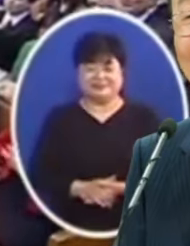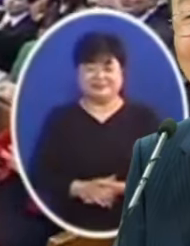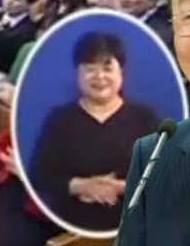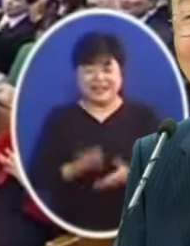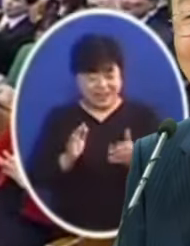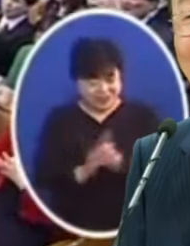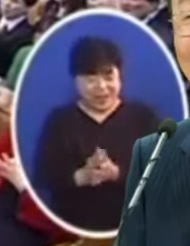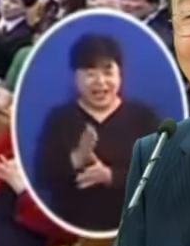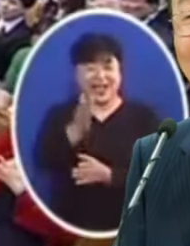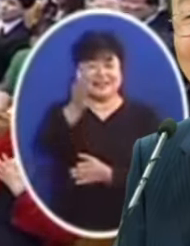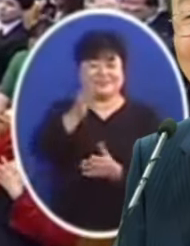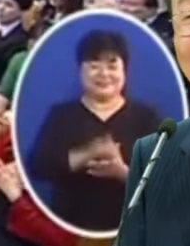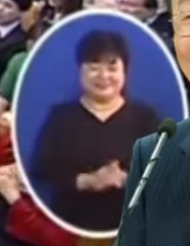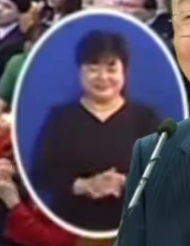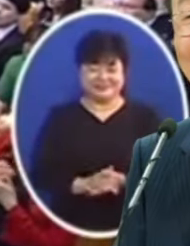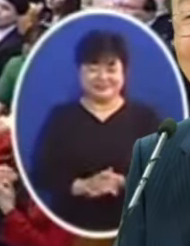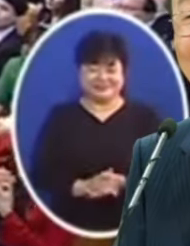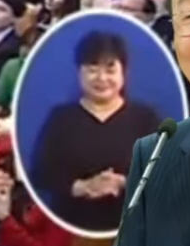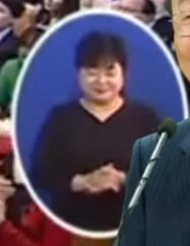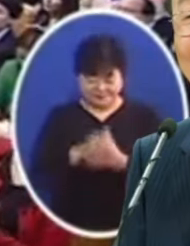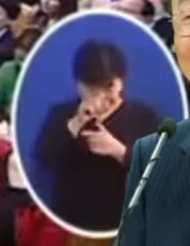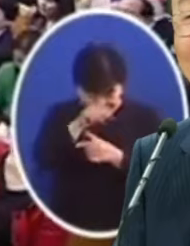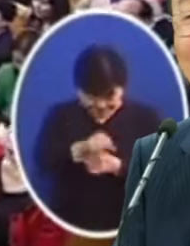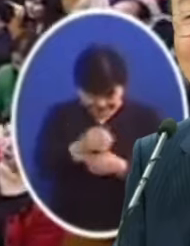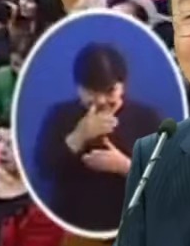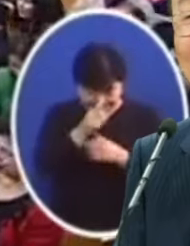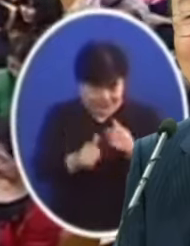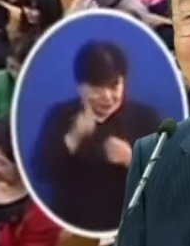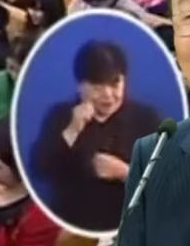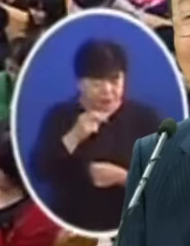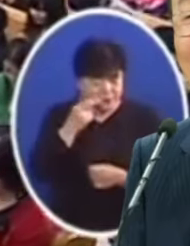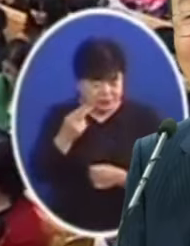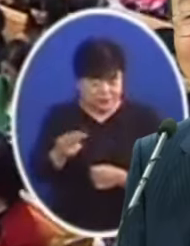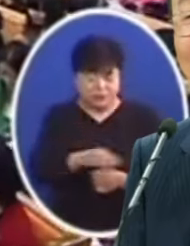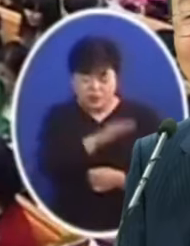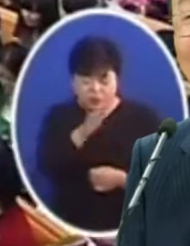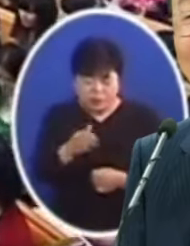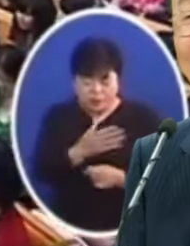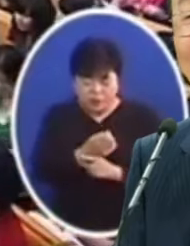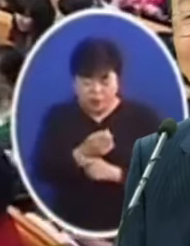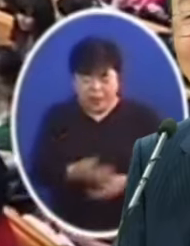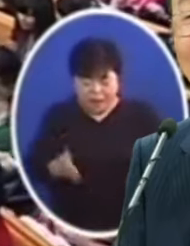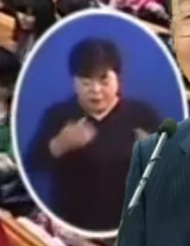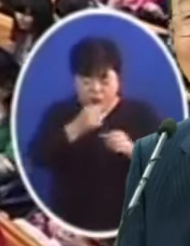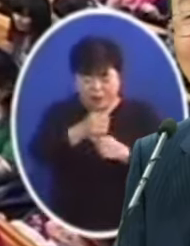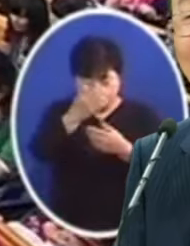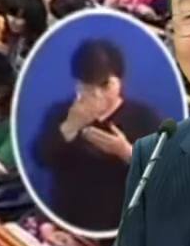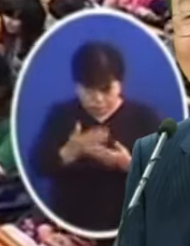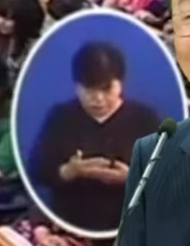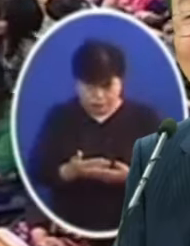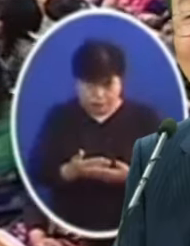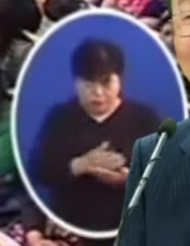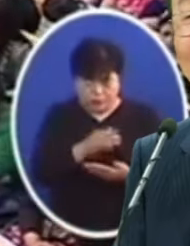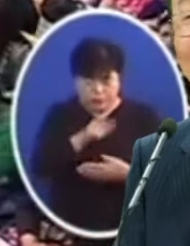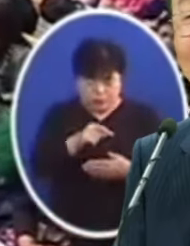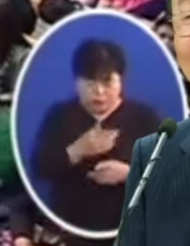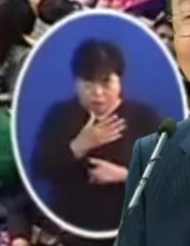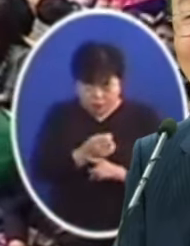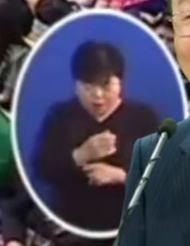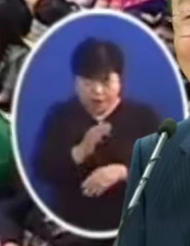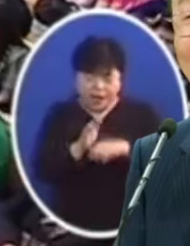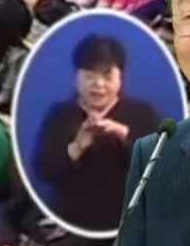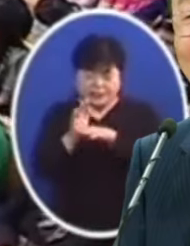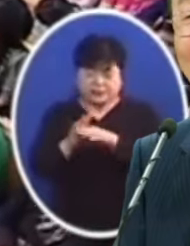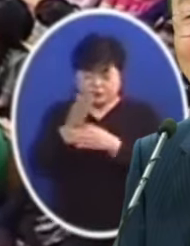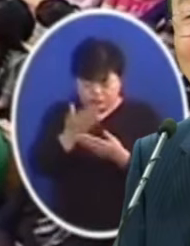할렐루야. 다 같이 공회에서 기도드리겠습니다. 하나님 아버지여, 우리를 보배함으로 만들어주시고 우리 속에 보배가